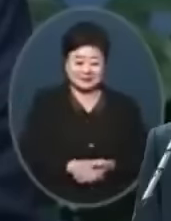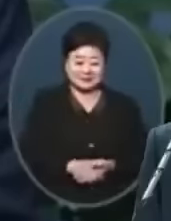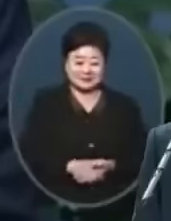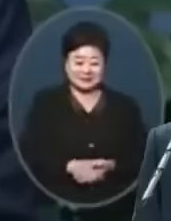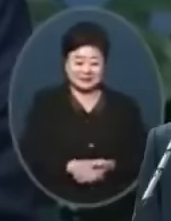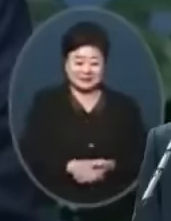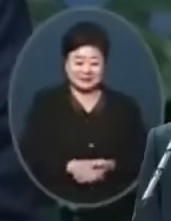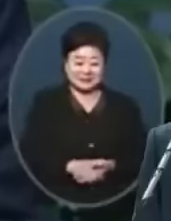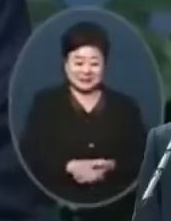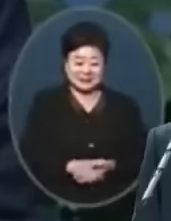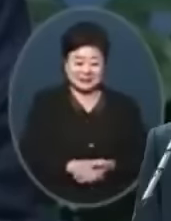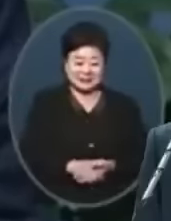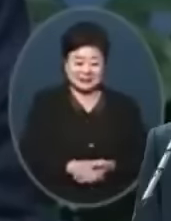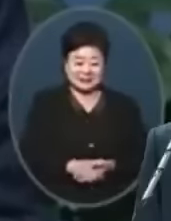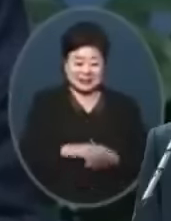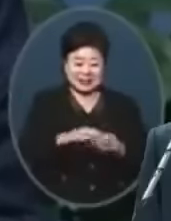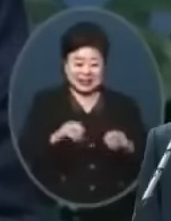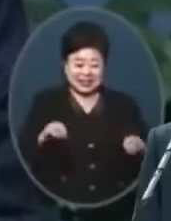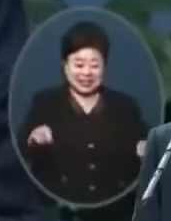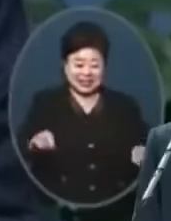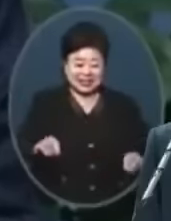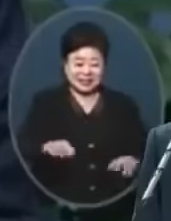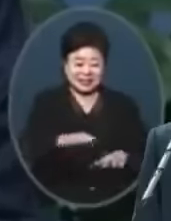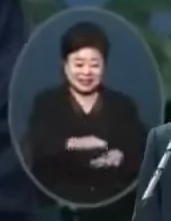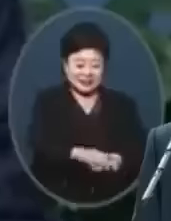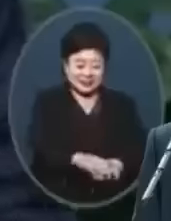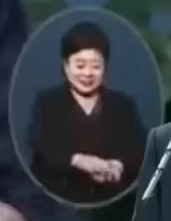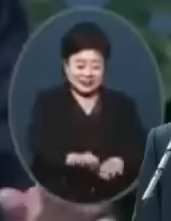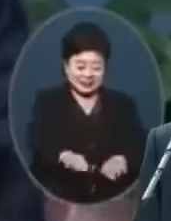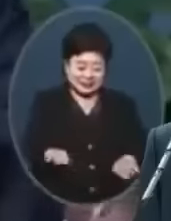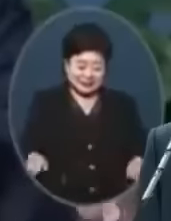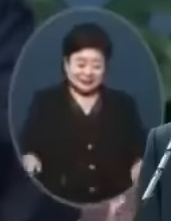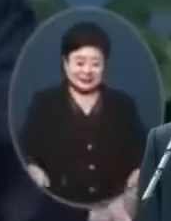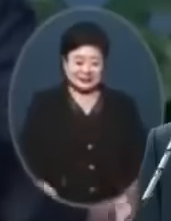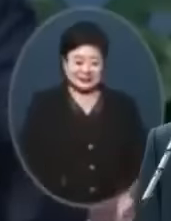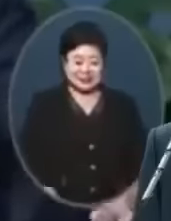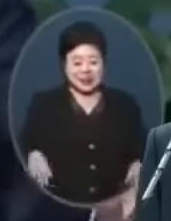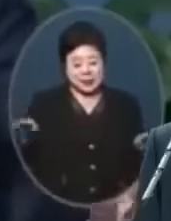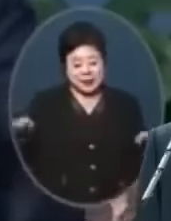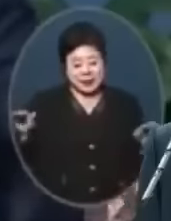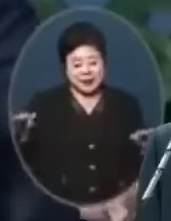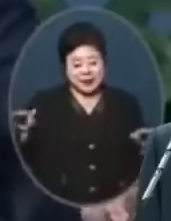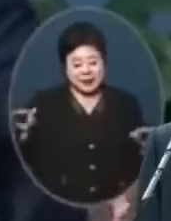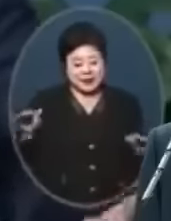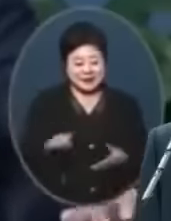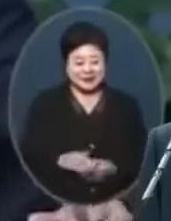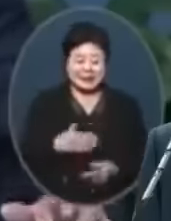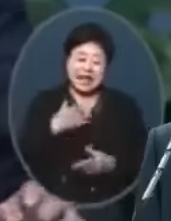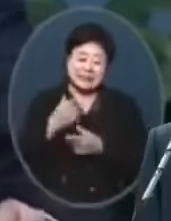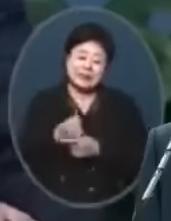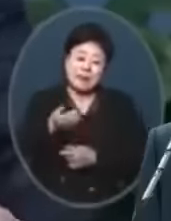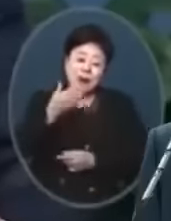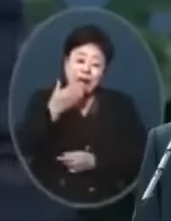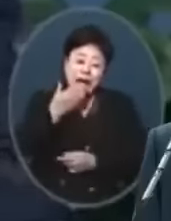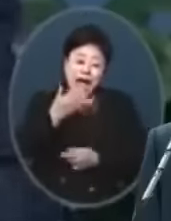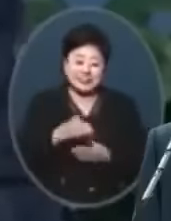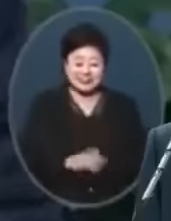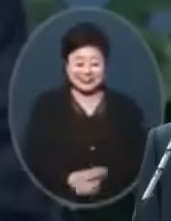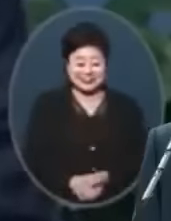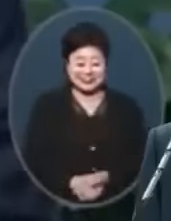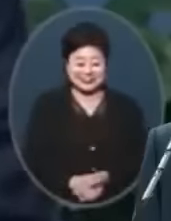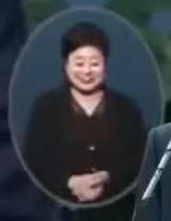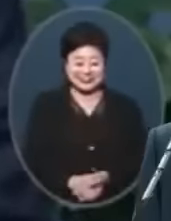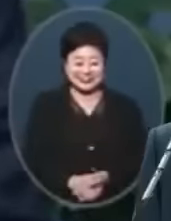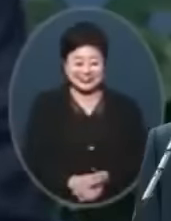메추라기가 날라와가지고서 땅에 나지막하게 떠서 발락발락발락발락 날 잡았어요. 날 잡았어요.